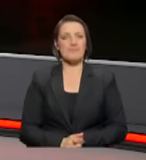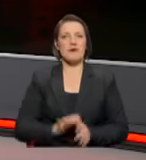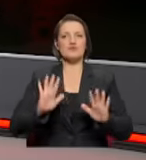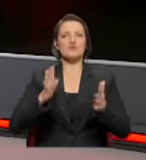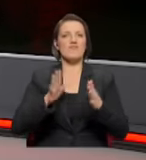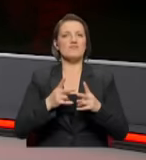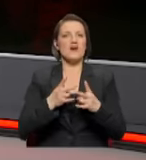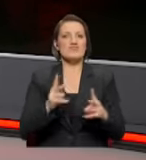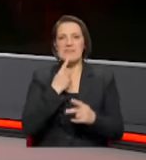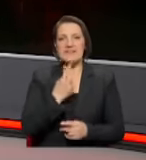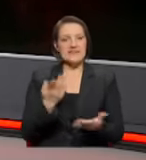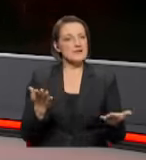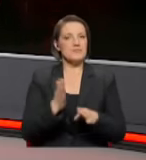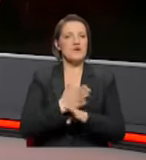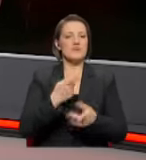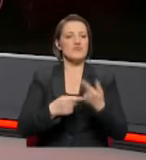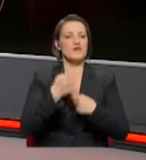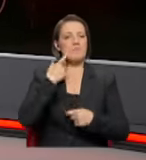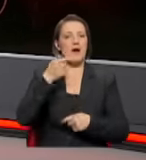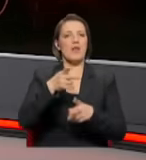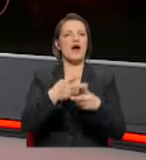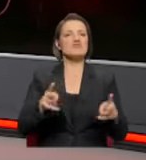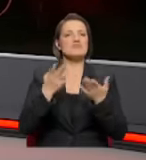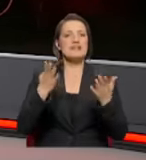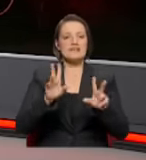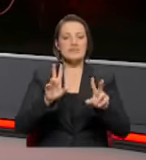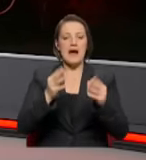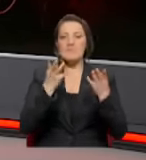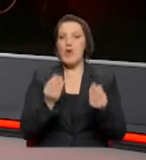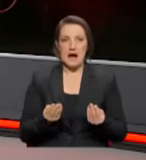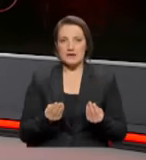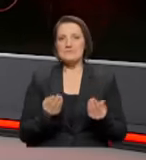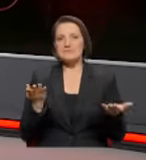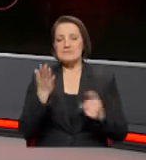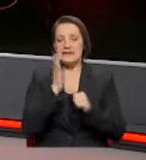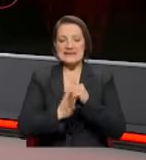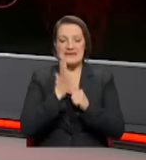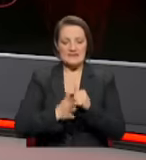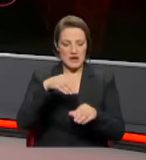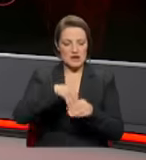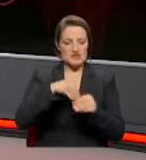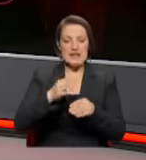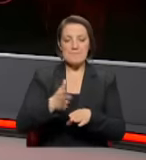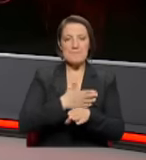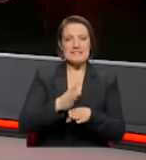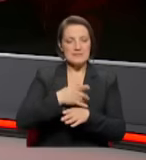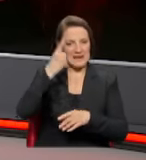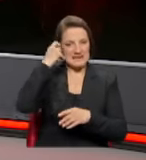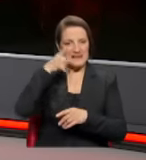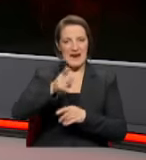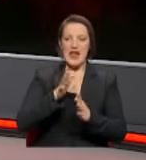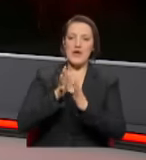Tuhaf açıklama dedik çünkü Ticaret Bakanlığı'nın açıklamasında tam olarak yasak kapsamındaki ürünlerin